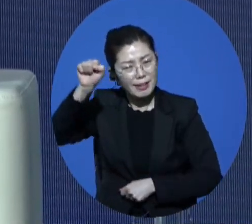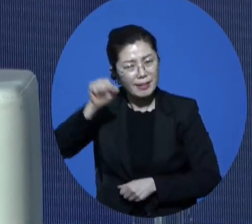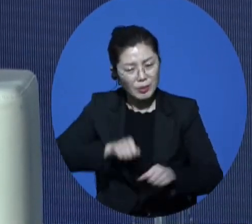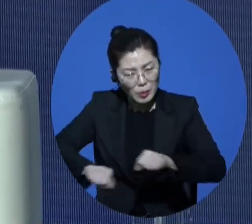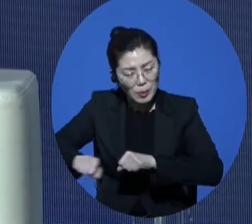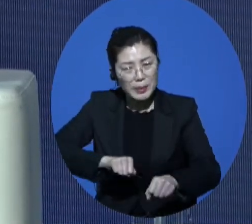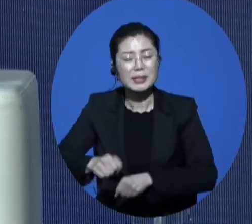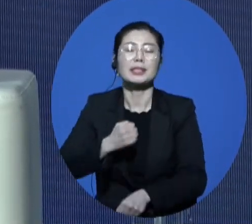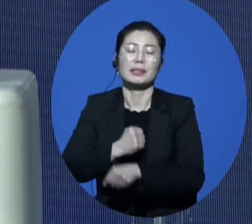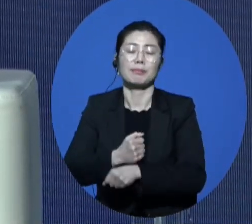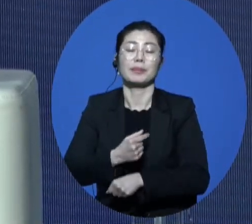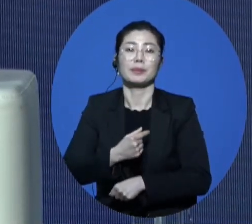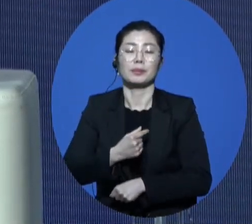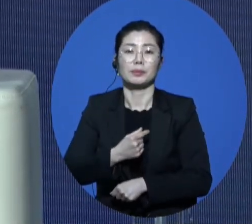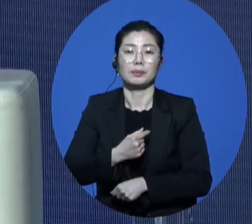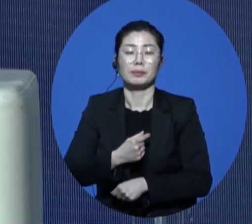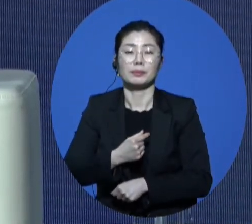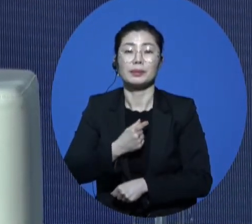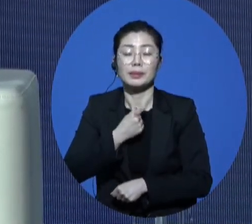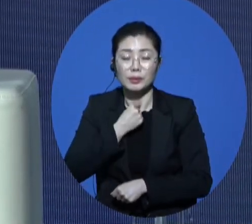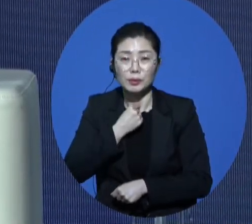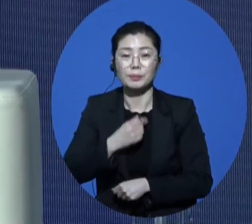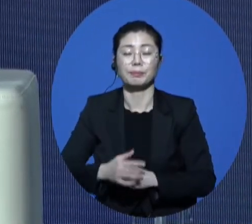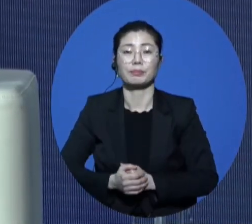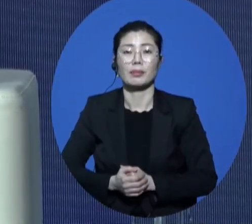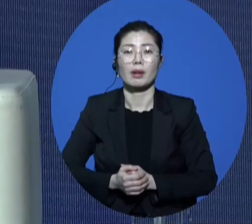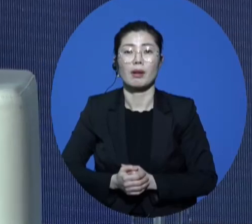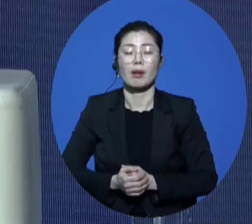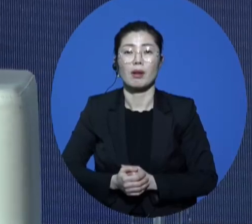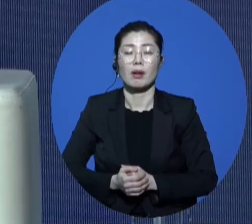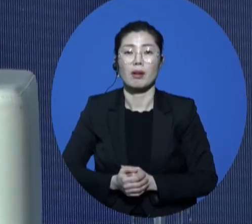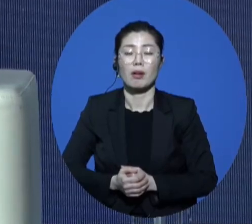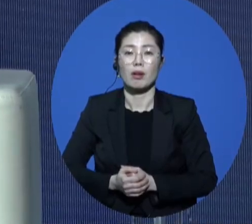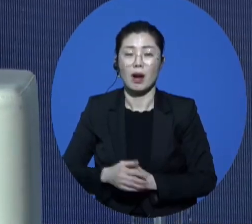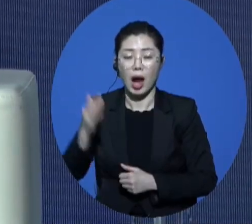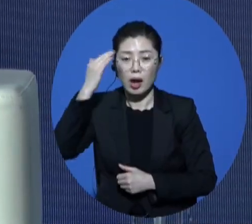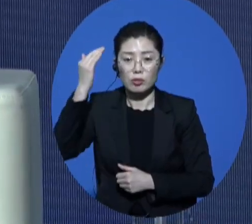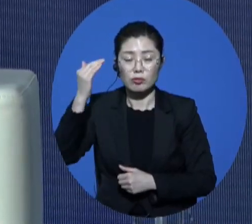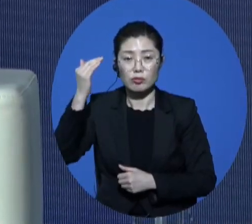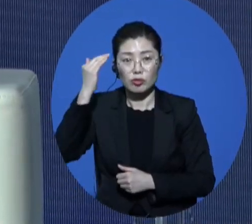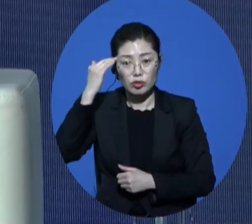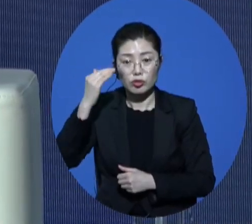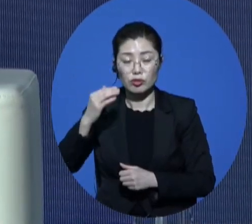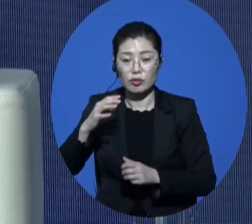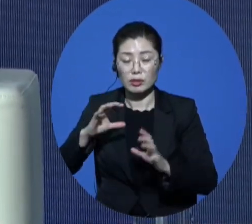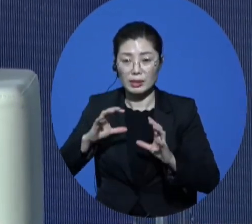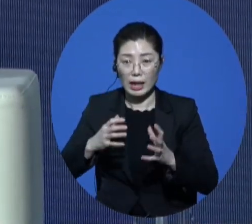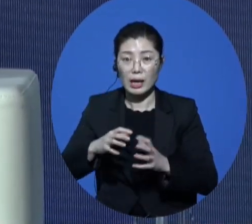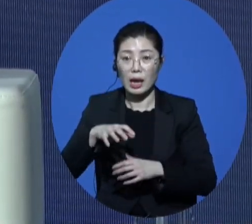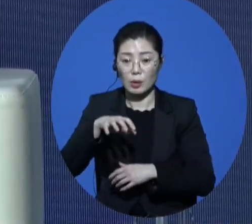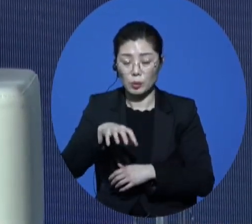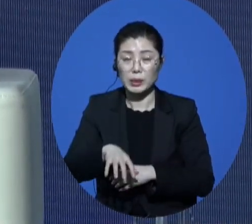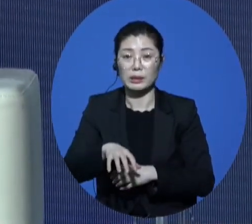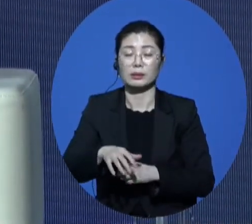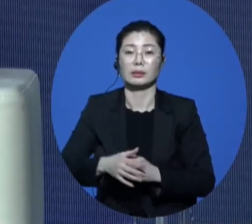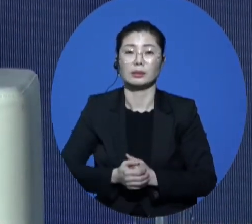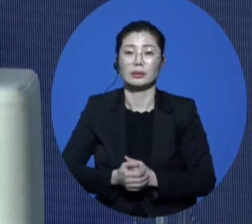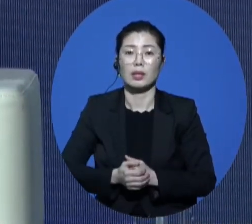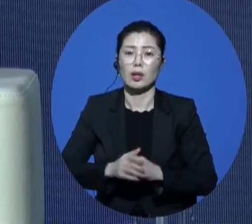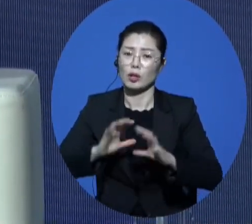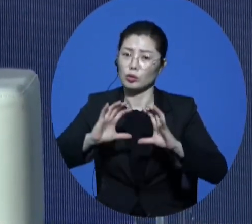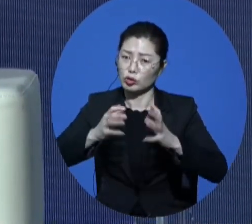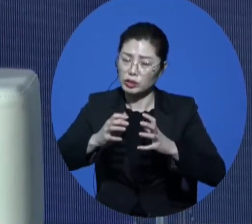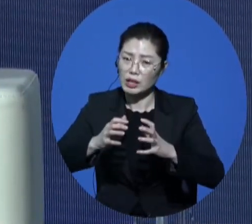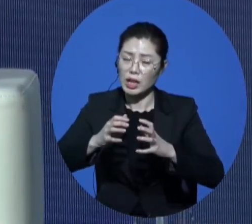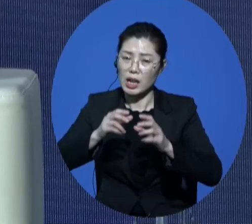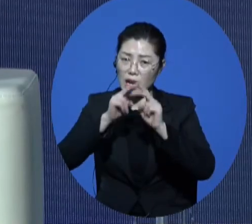좋겠고요. 그 하나만 더 말씀드리면 우리나라는 그 유엔 장애인 권리 협약 선택 의정서가 아직 비준되지 않아서 그 국제 뭐